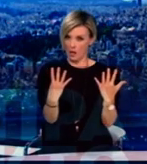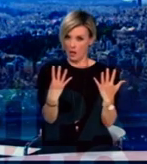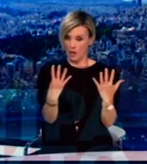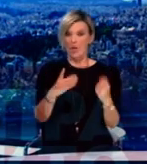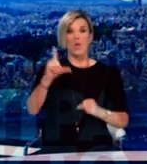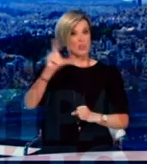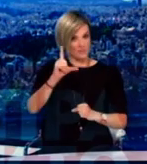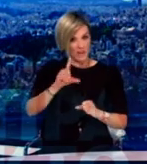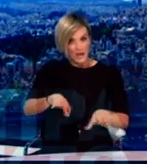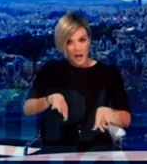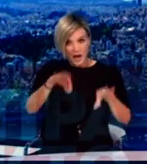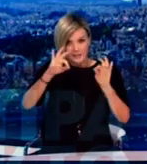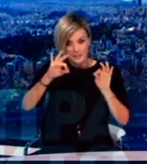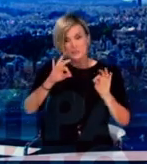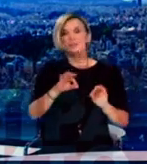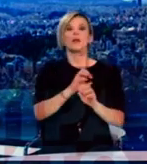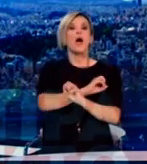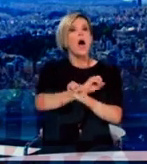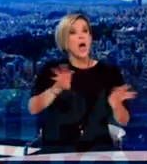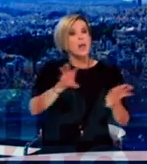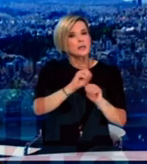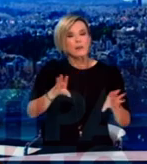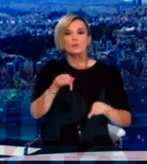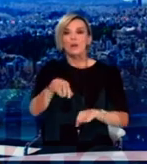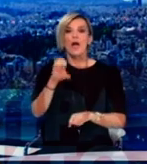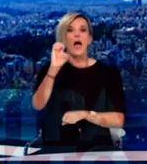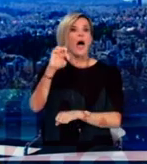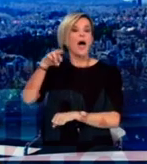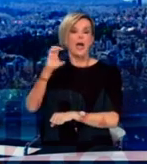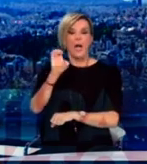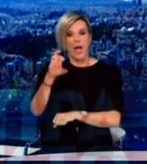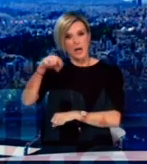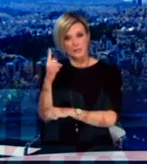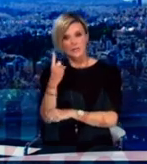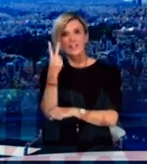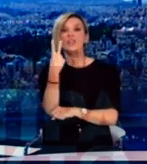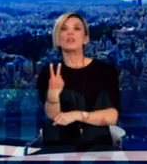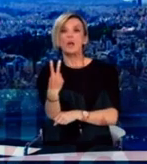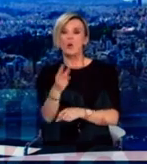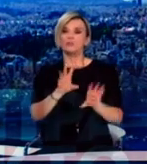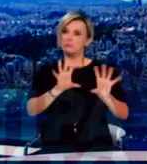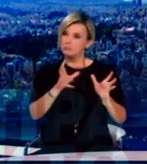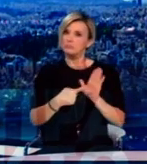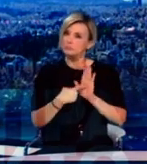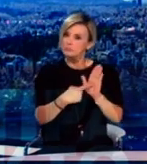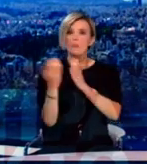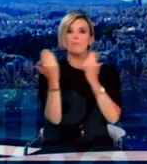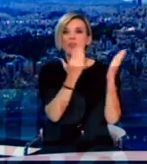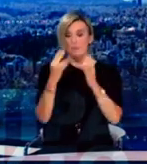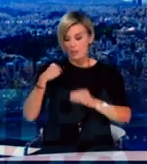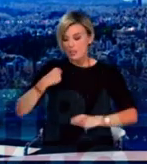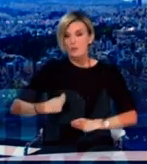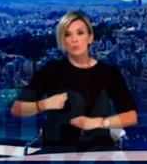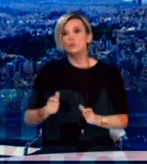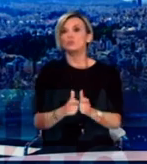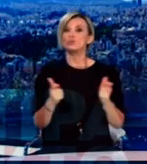εφαρμογής των μέτρων, θα αρχίσουν να προβάλλονται από την ΕΡΤ 2 τηλεοπτικά μαθήματα για μαθητές δημοτικού. Δράτω με τις